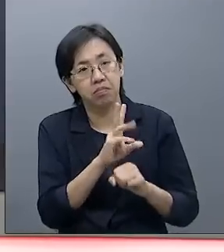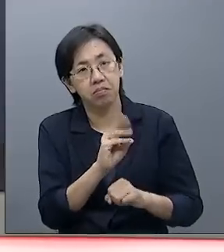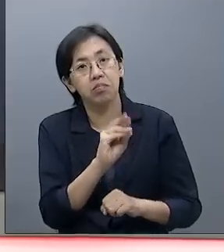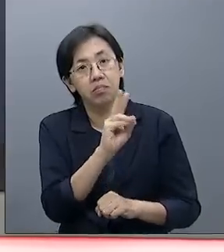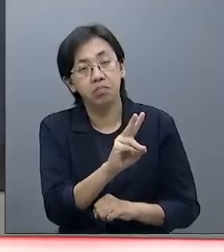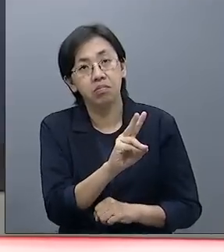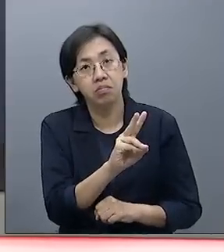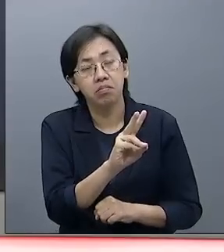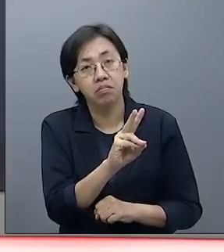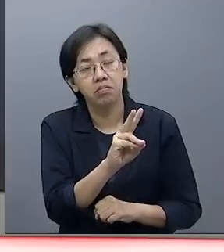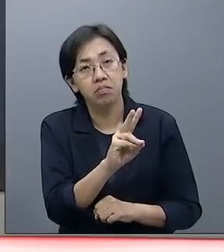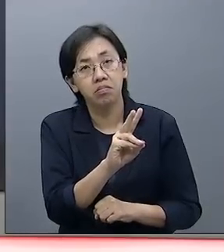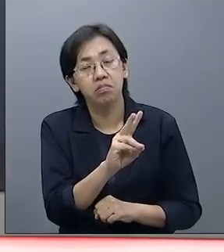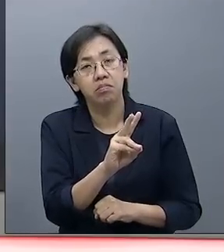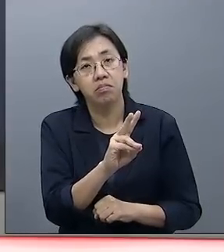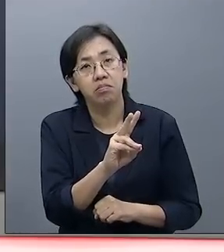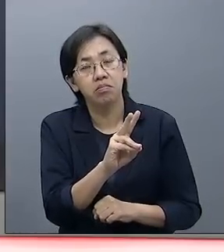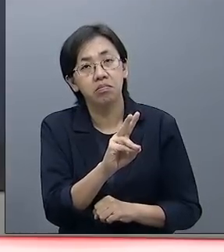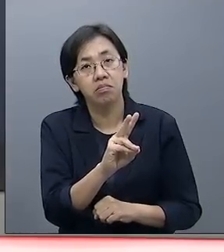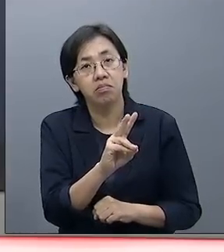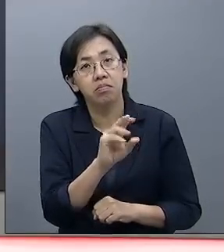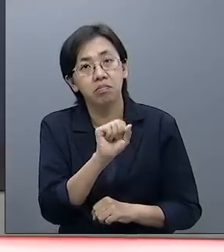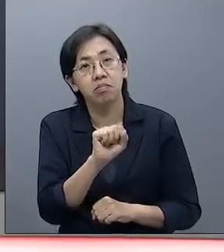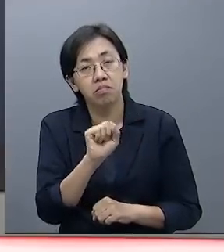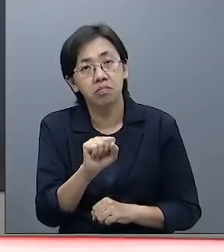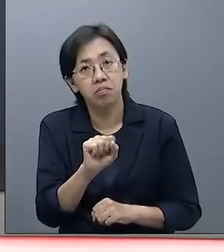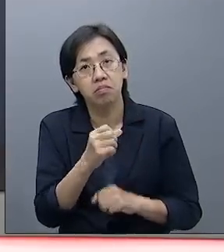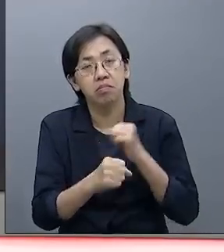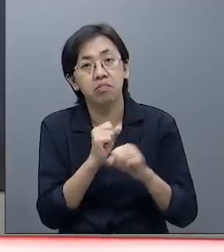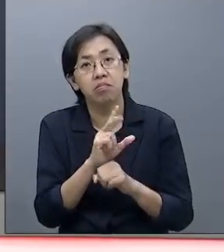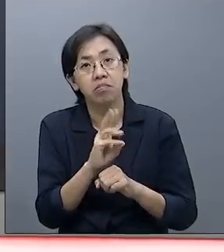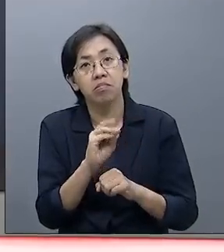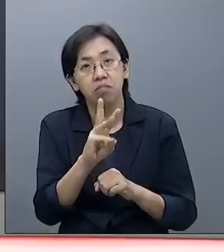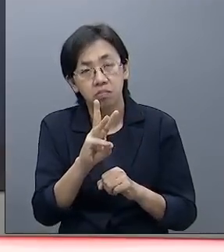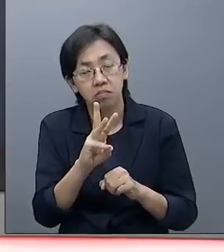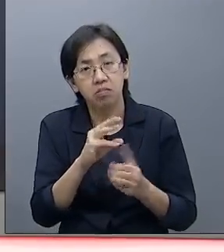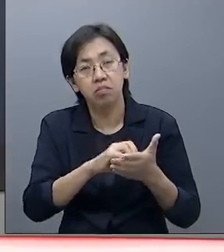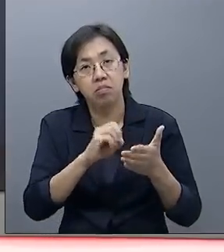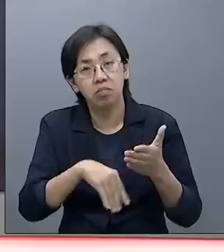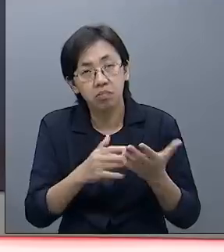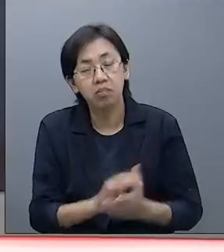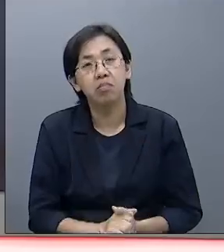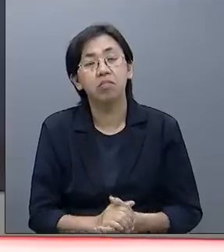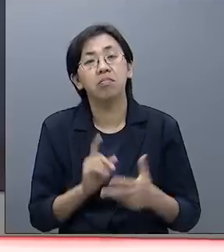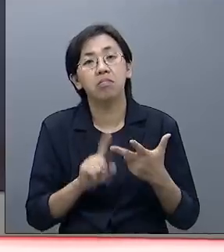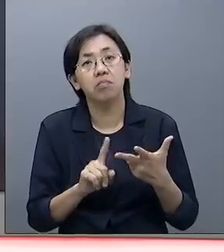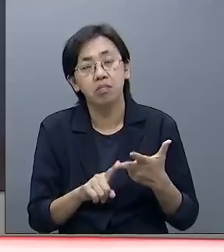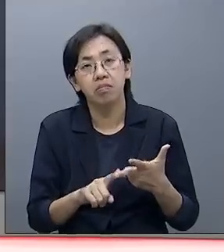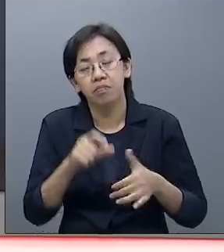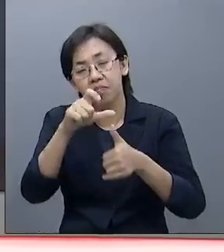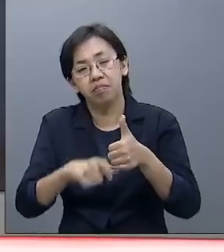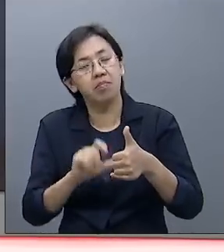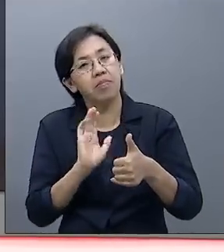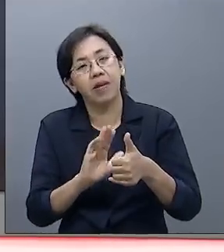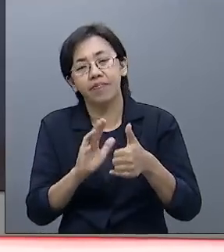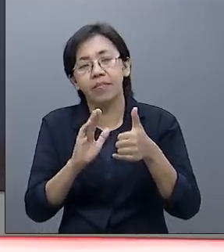2562และชี้ว่าต้องพ้นจากสมาชิกภาพส.ส.ปี2566ไปด้วยรวมถึงชี้ว่ามีลักษณะต้องห้าม